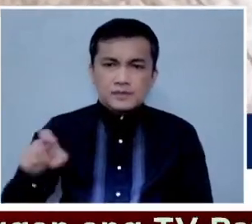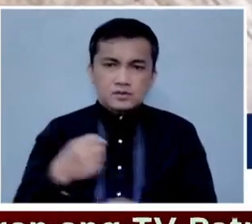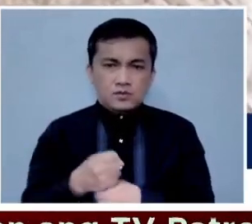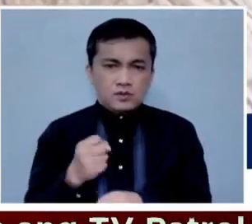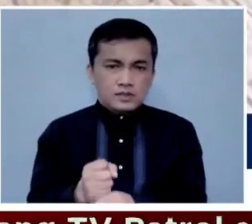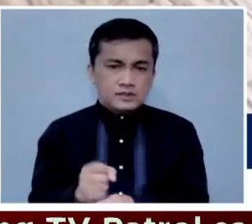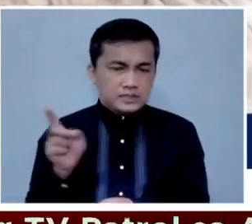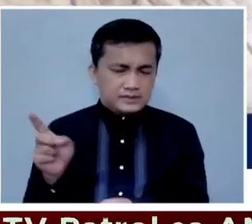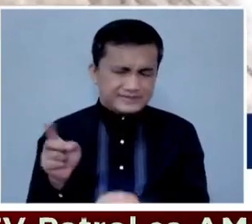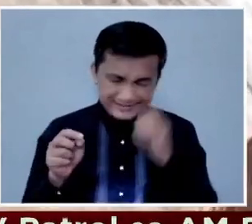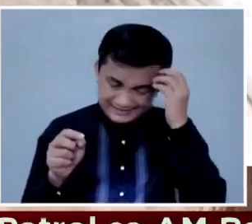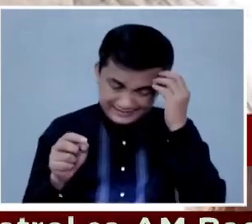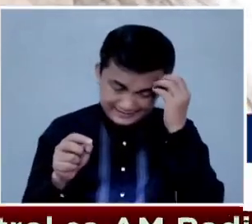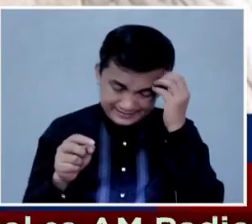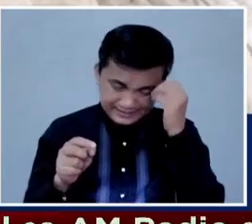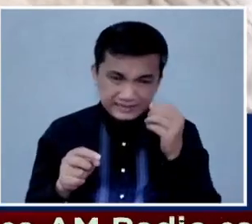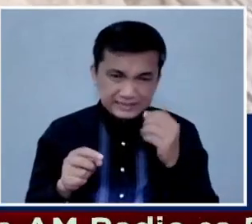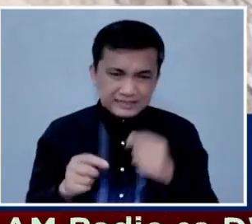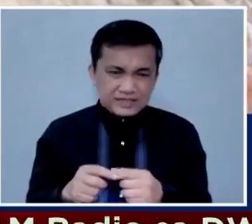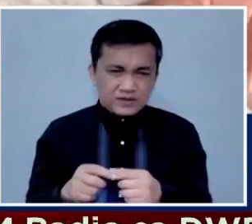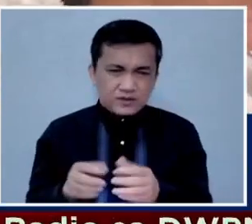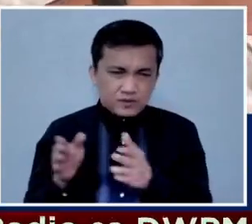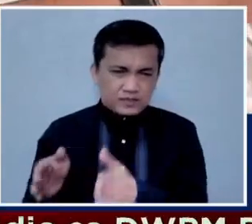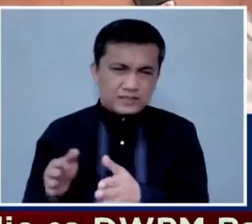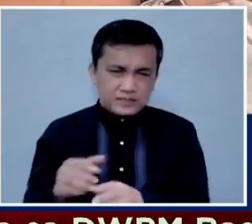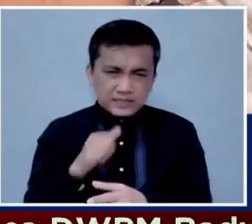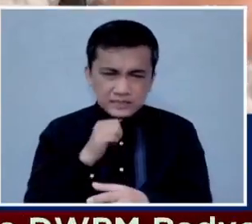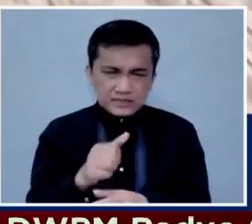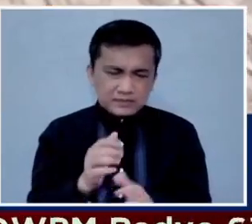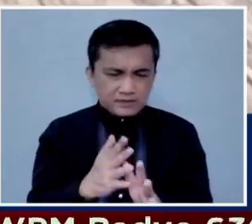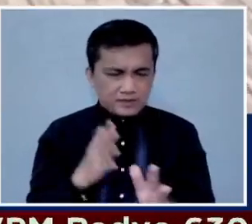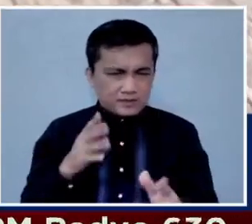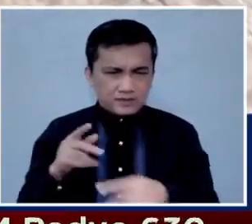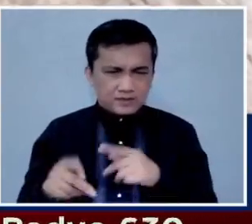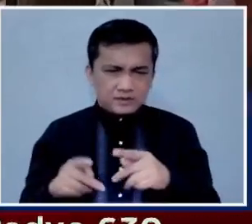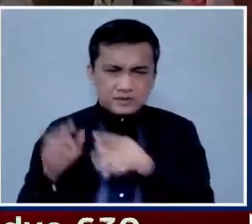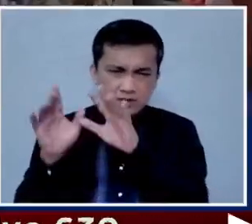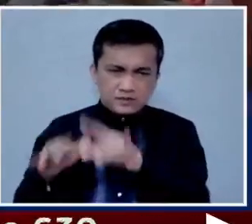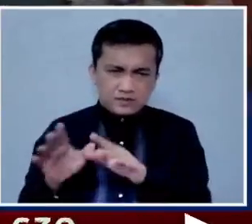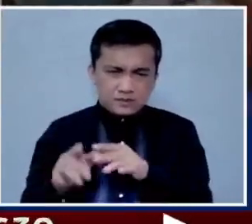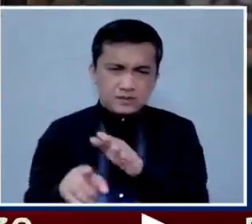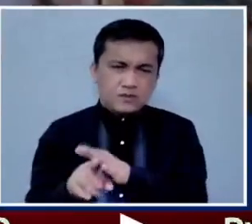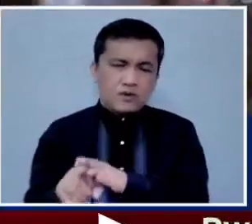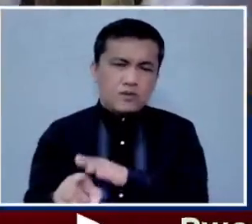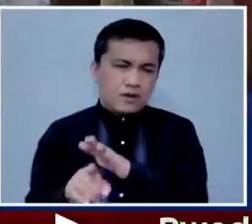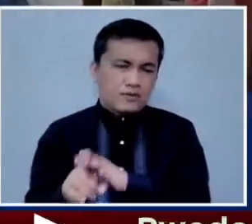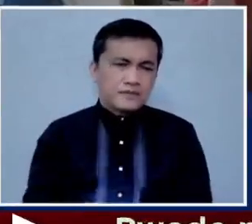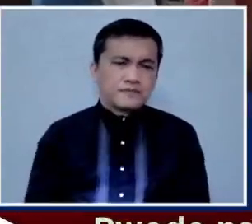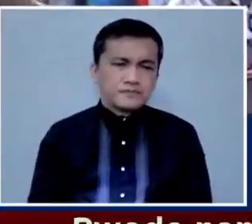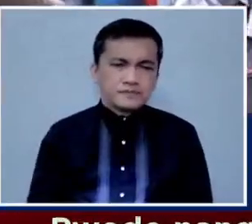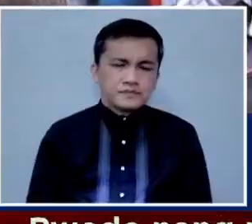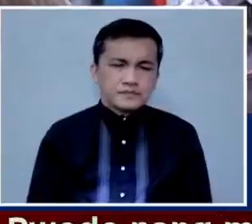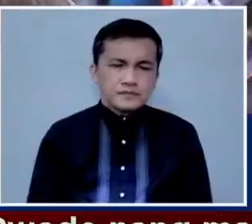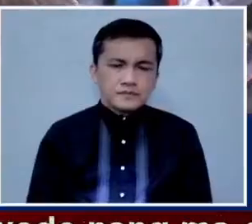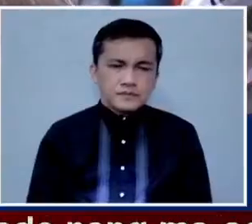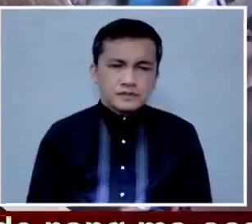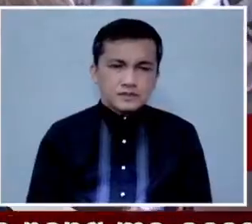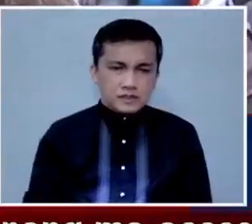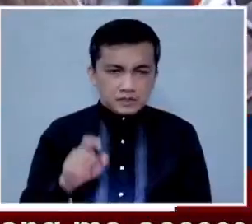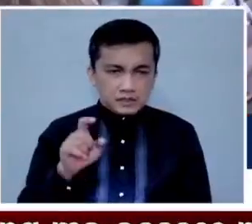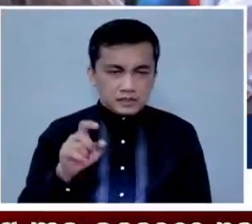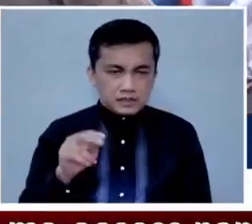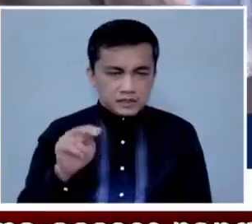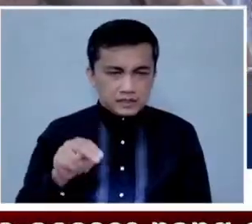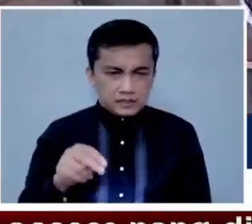ginawang tawag rito. Measure na hindi papipilahin ng tao. Kita mo, umuulan, kawawa. Kailangan na ng gamot. Napainitan nila